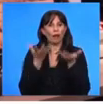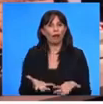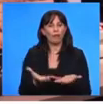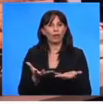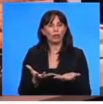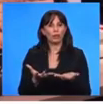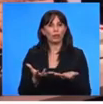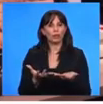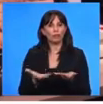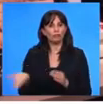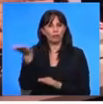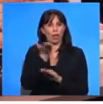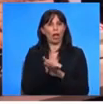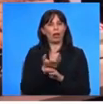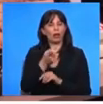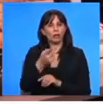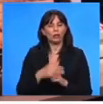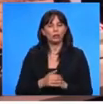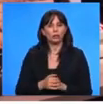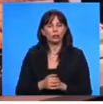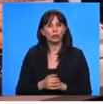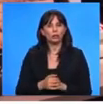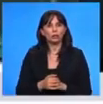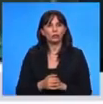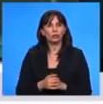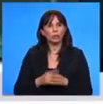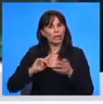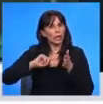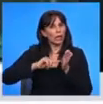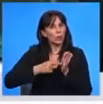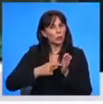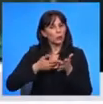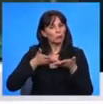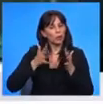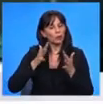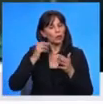על השולחן. זה חידוד מאוד